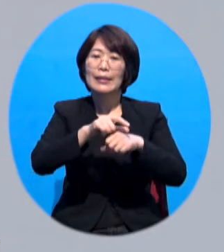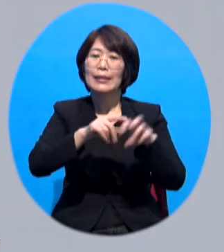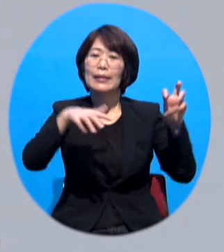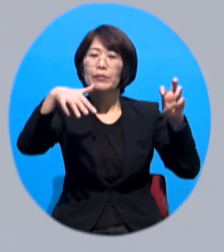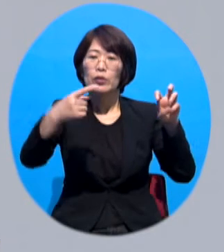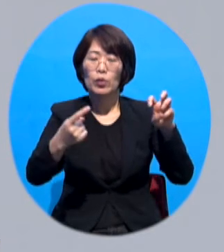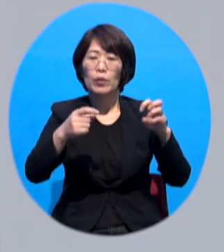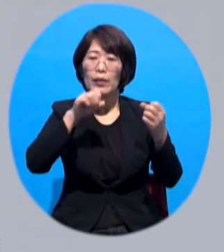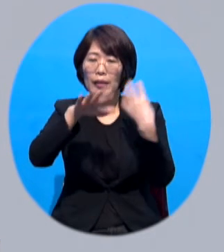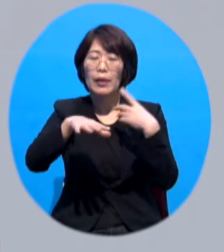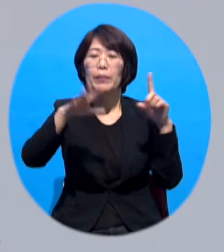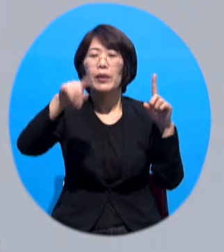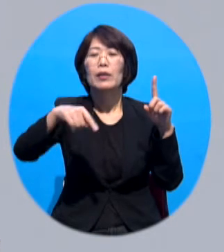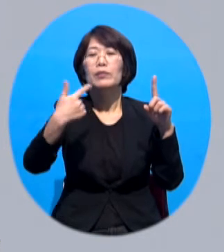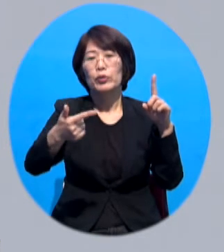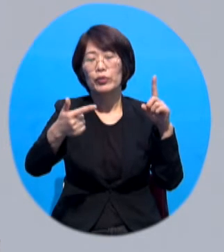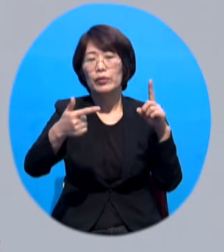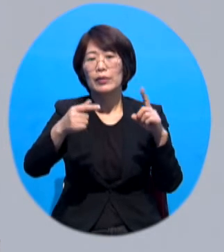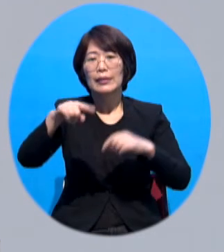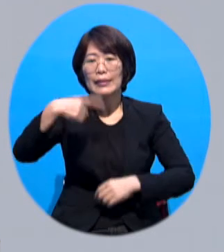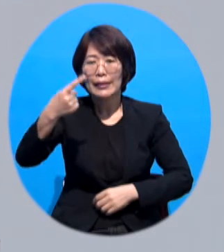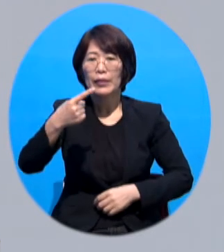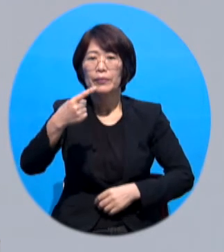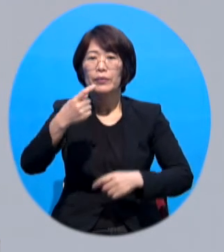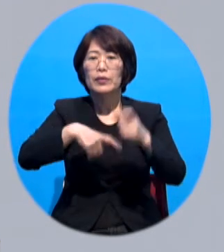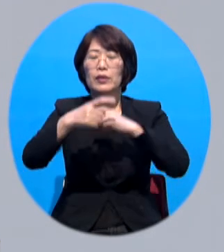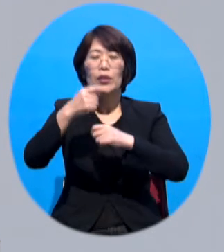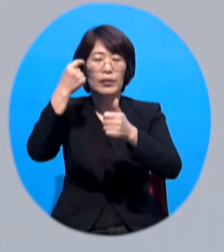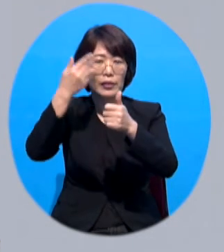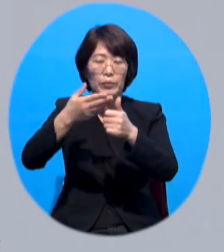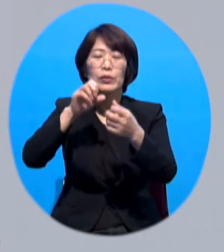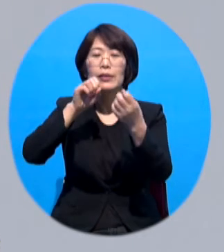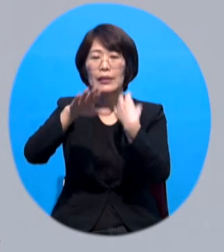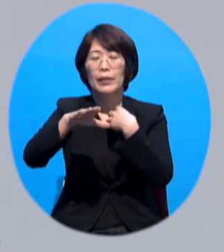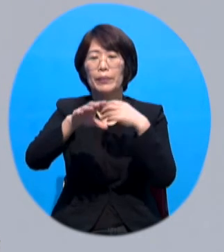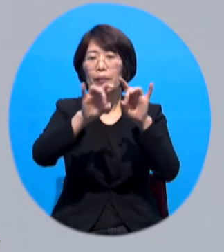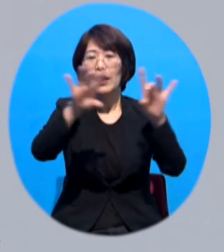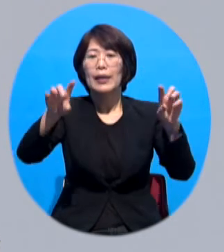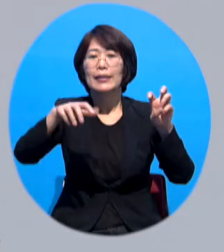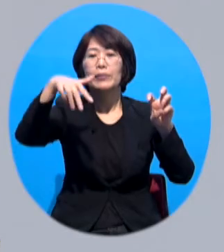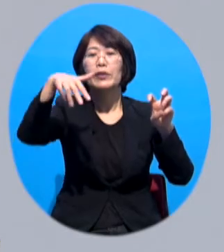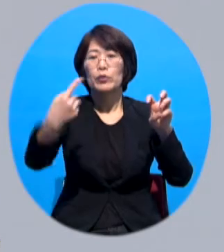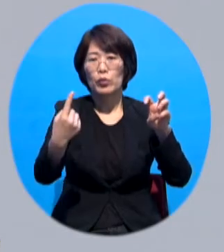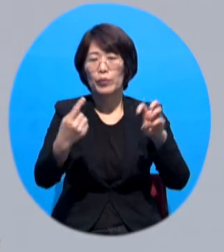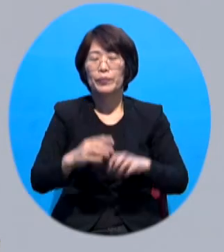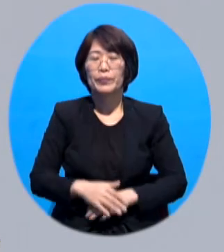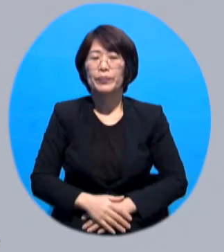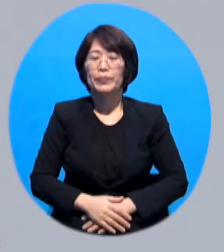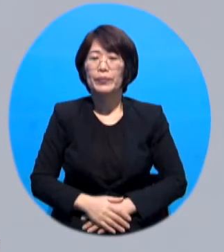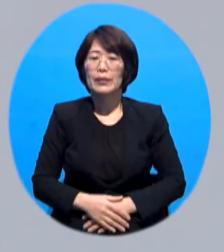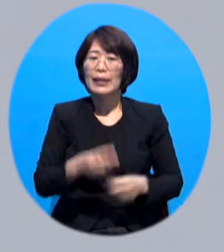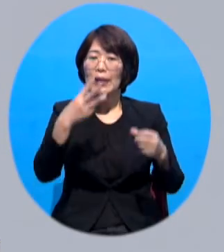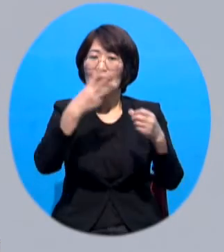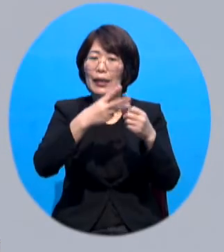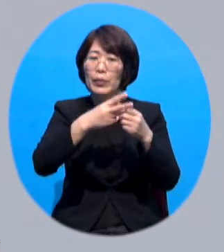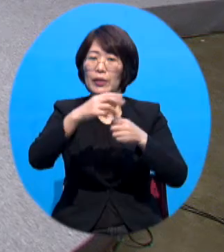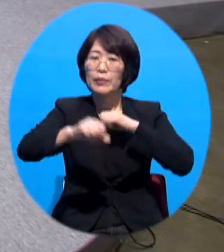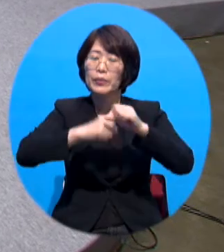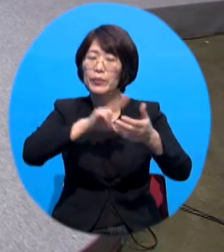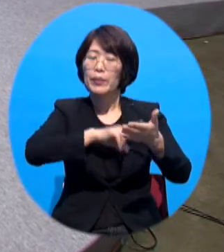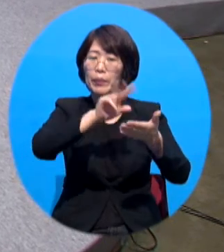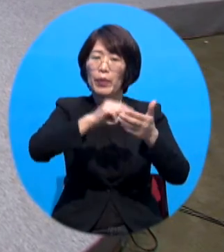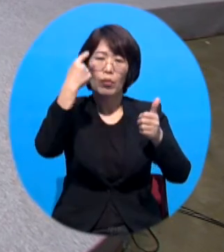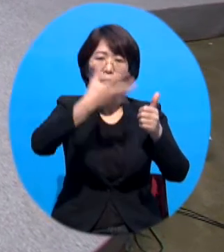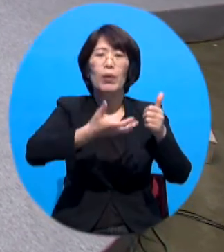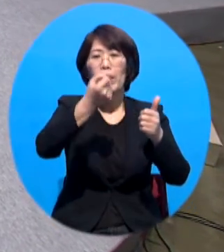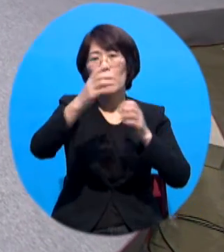시간은 1분 이고요 이어지는 추가 질문과 추가 답변 시간 각각 30초 입니다 세번째 자유주제 주도권 토론